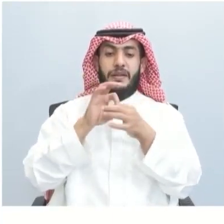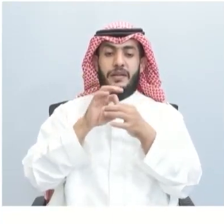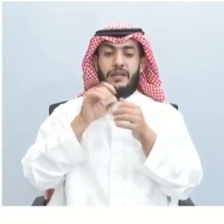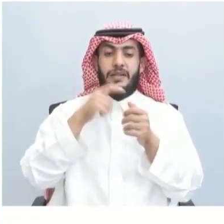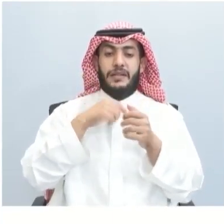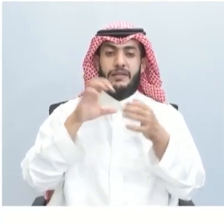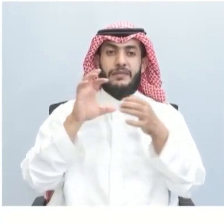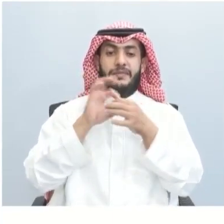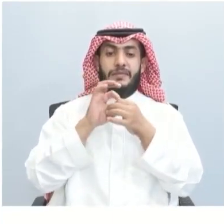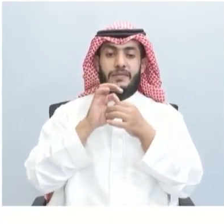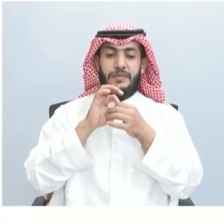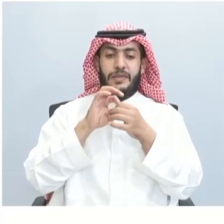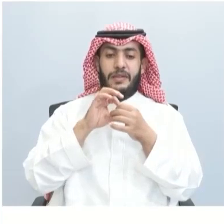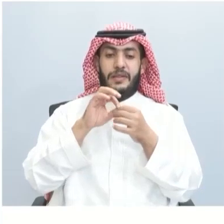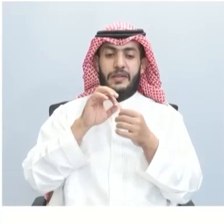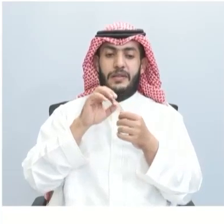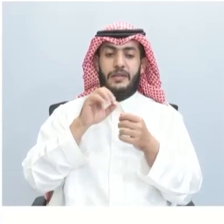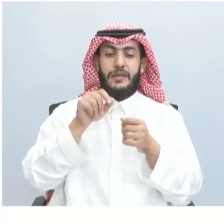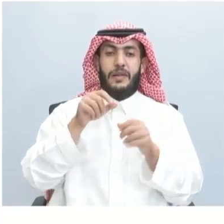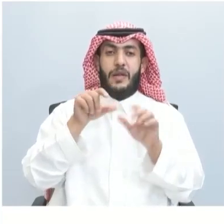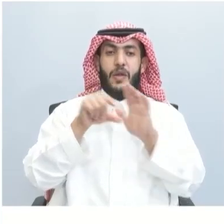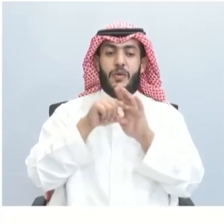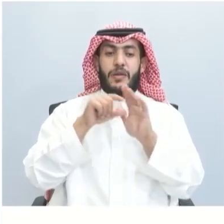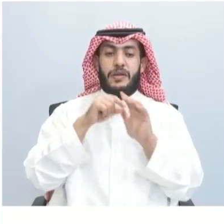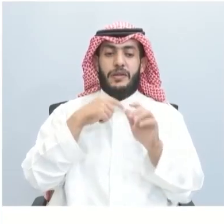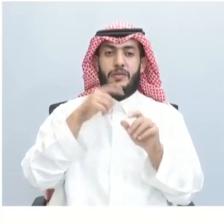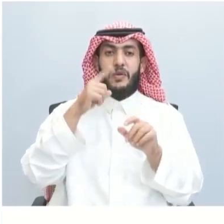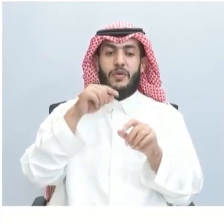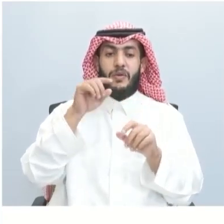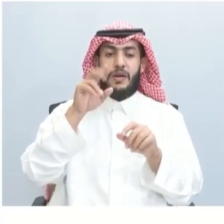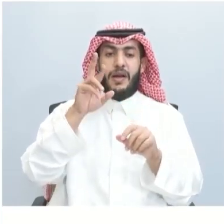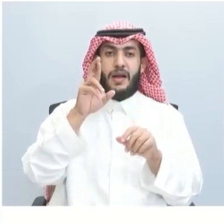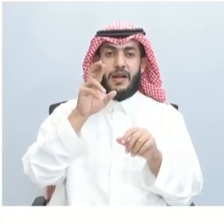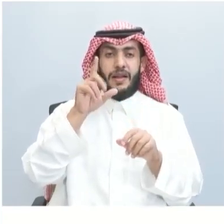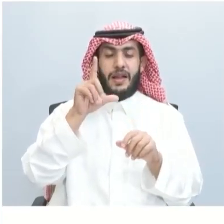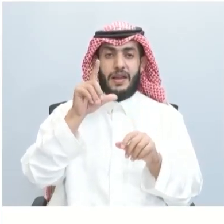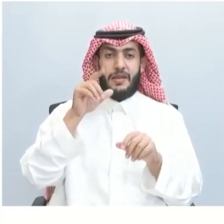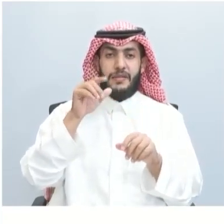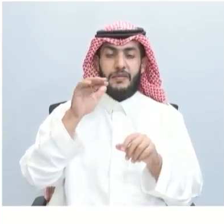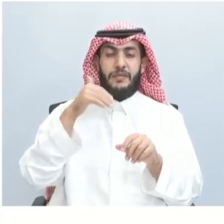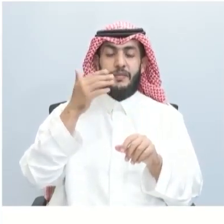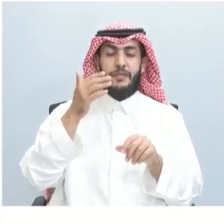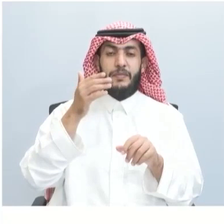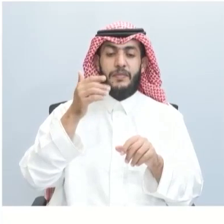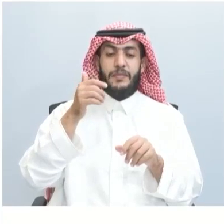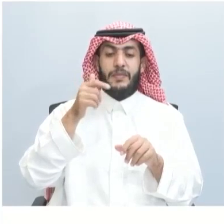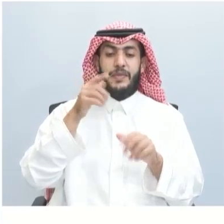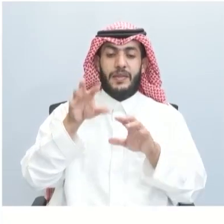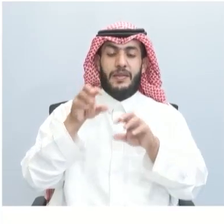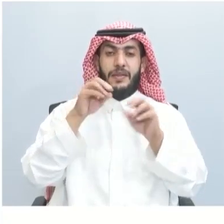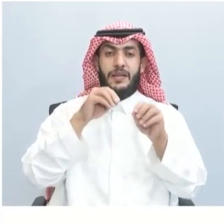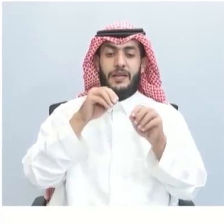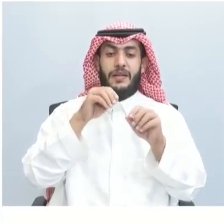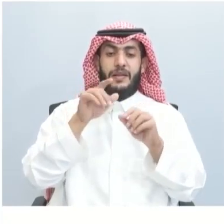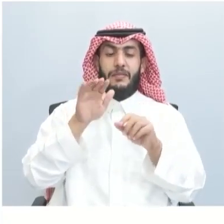هذه الصفحات للعثور على العناوين اليو ار ال الجديده بعد ذلك من خلال التنقل على